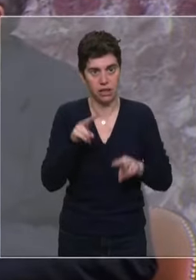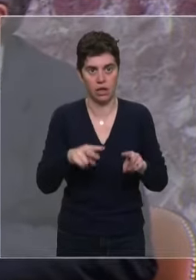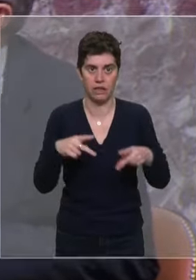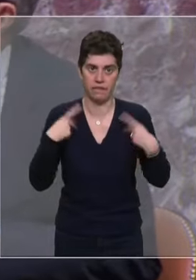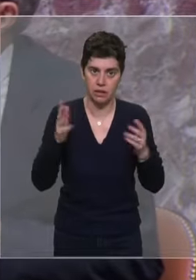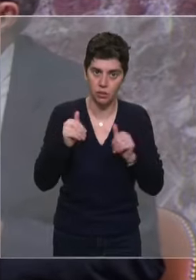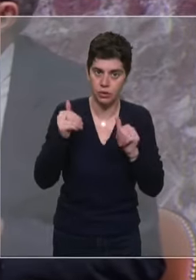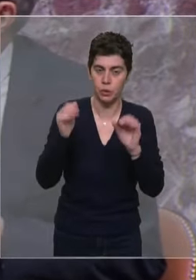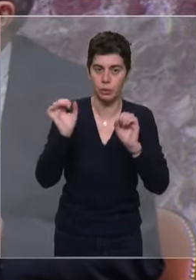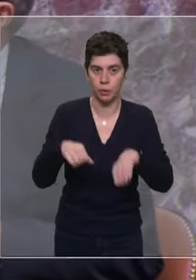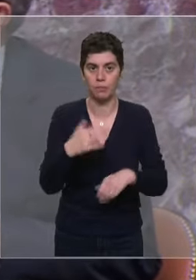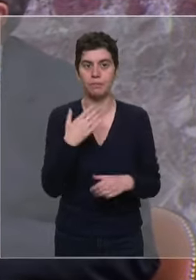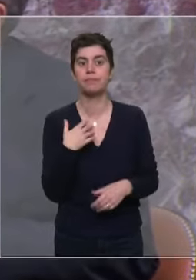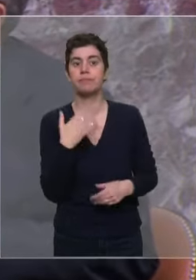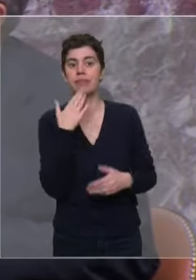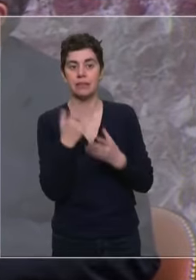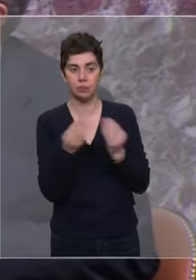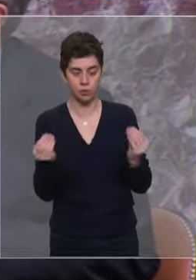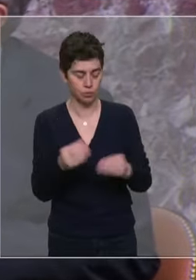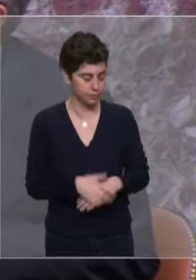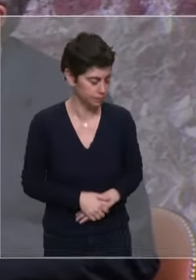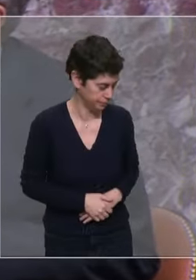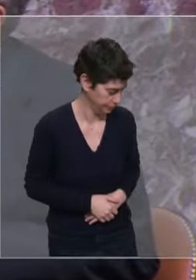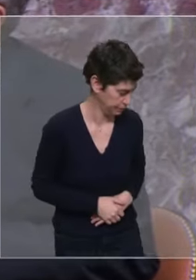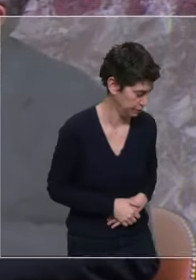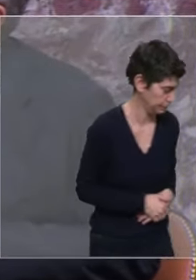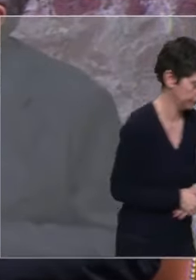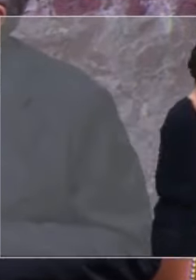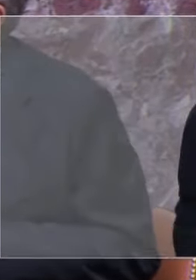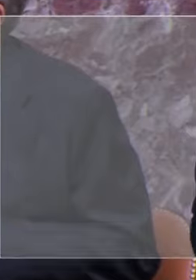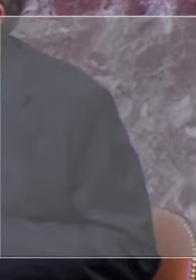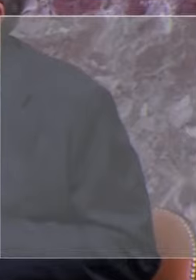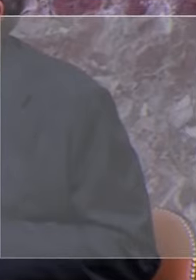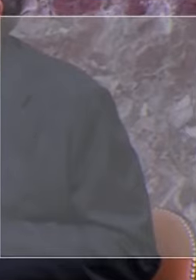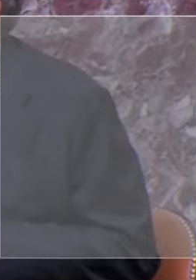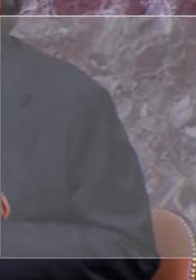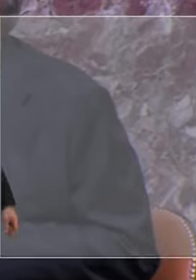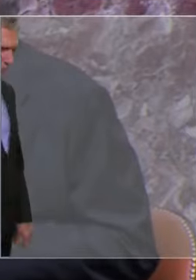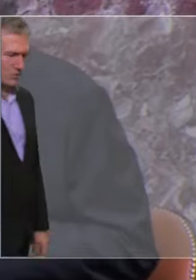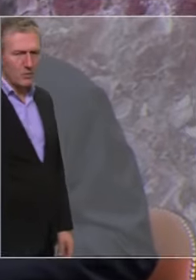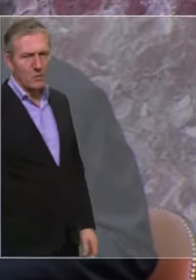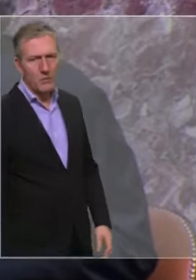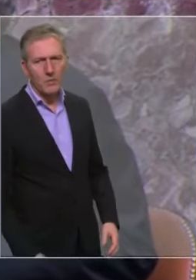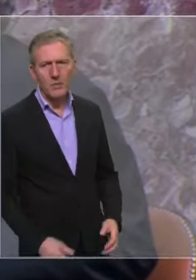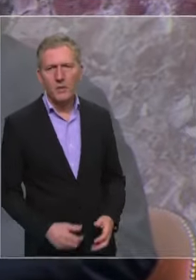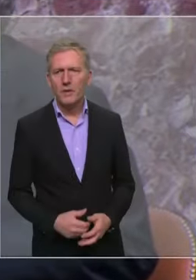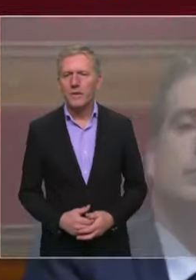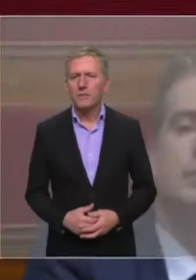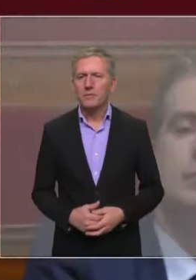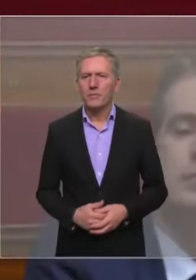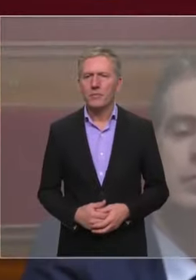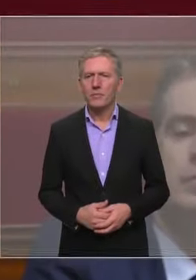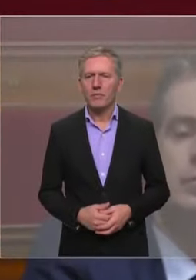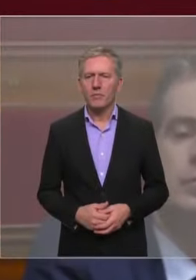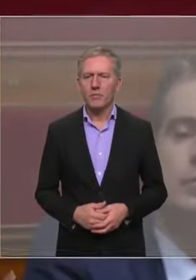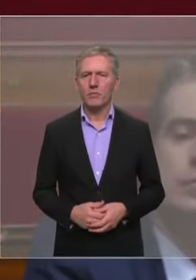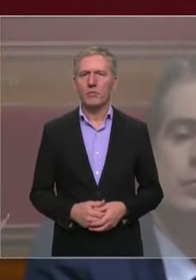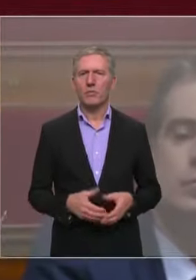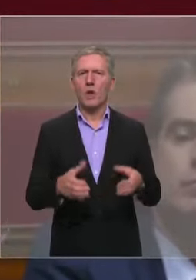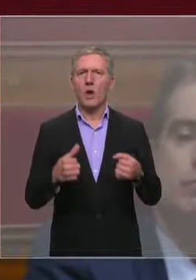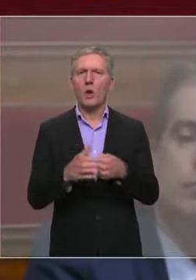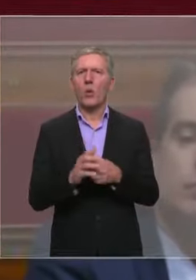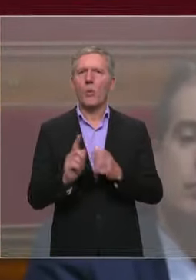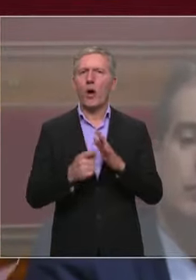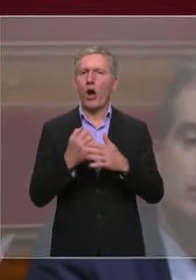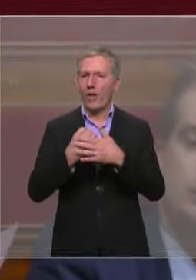beaucoup. Je vous remercie. La parole est à Monsieur Patrick Vignal pour le groupe Renaissance. Merci Madame la Présidente. Mes